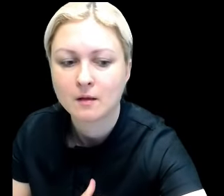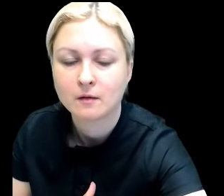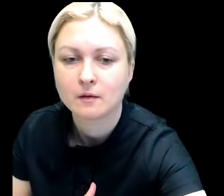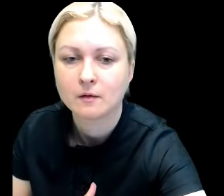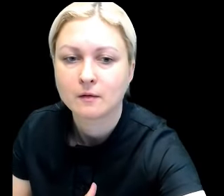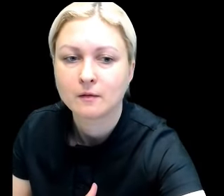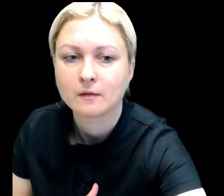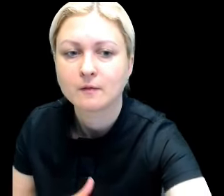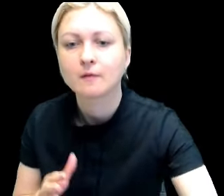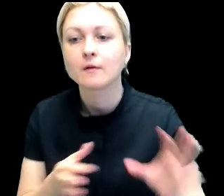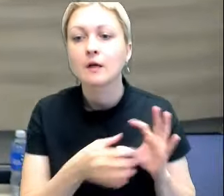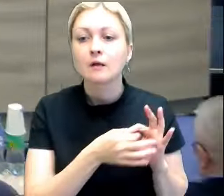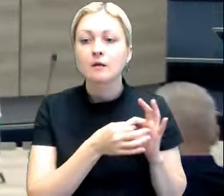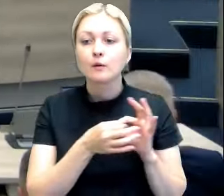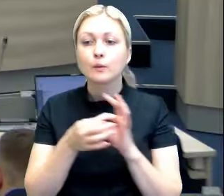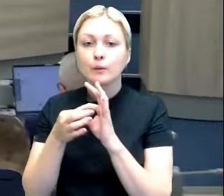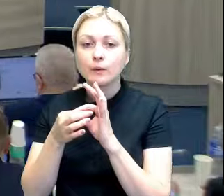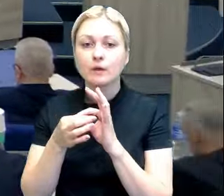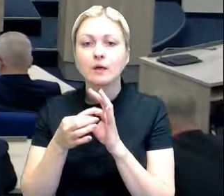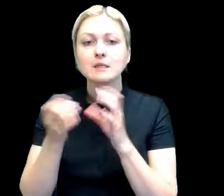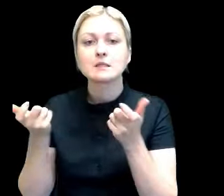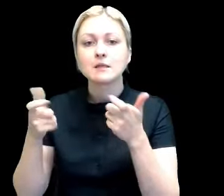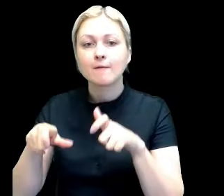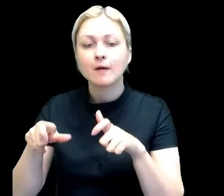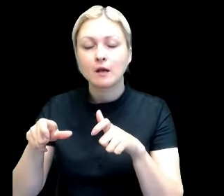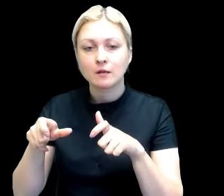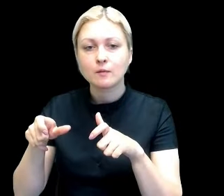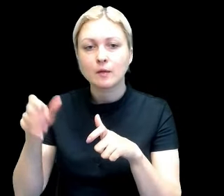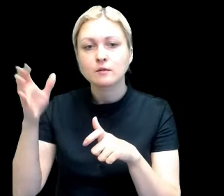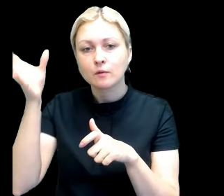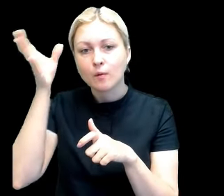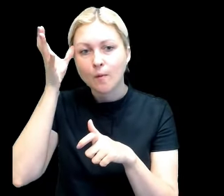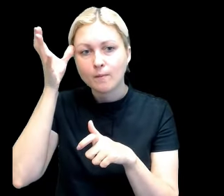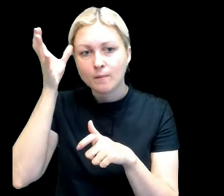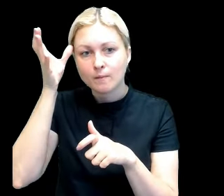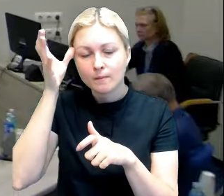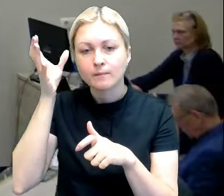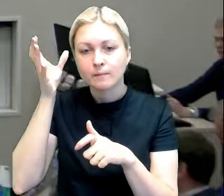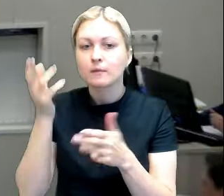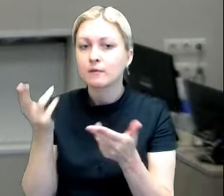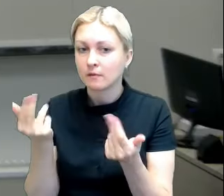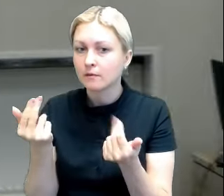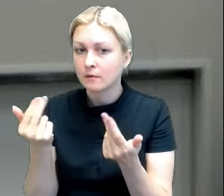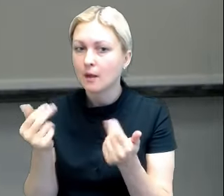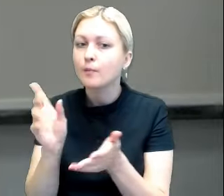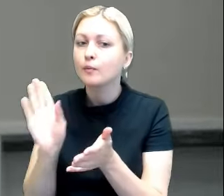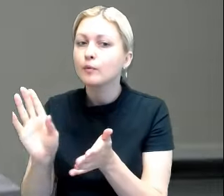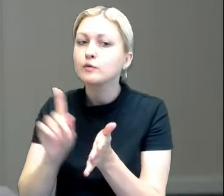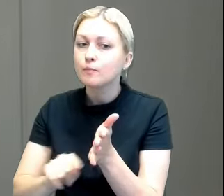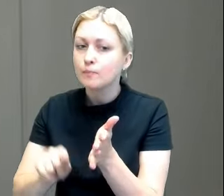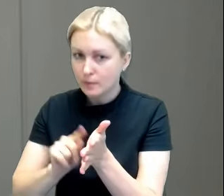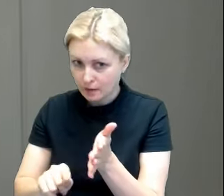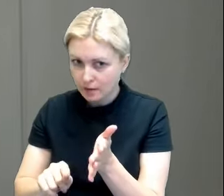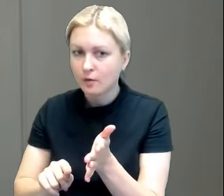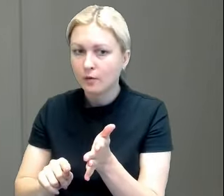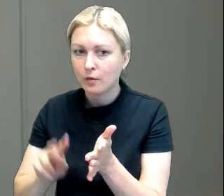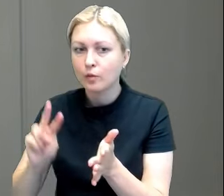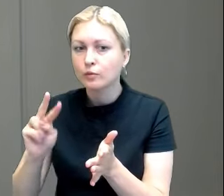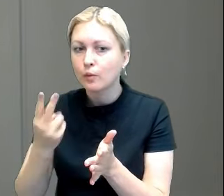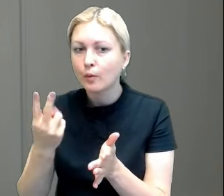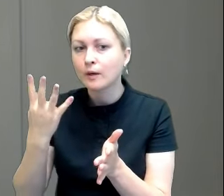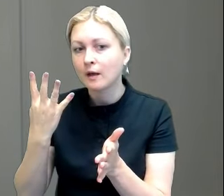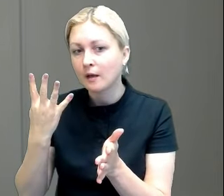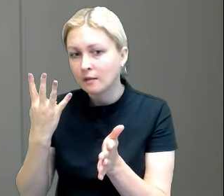kas liečia savivaldybės kompetenciją savivaldybė tarybos ir savivaldybės išd taip bus pigesnė šiuo atveju 2, 90€ ir